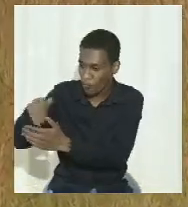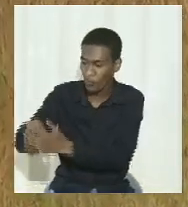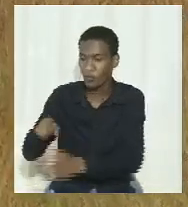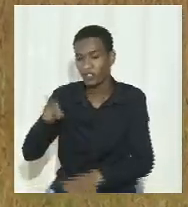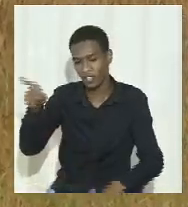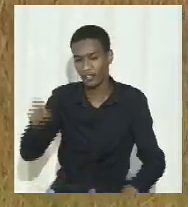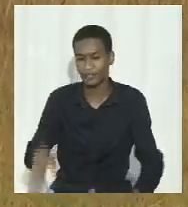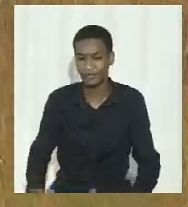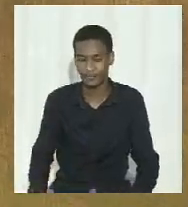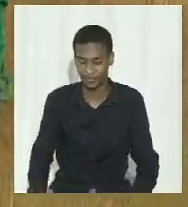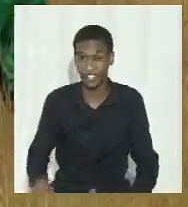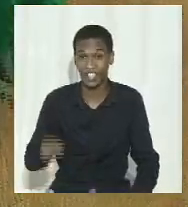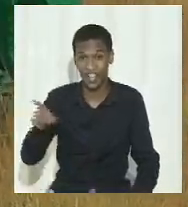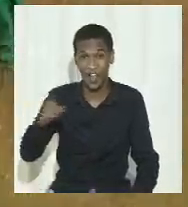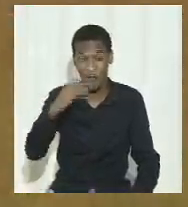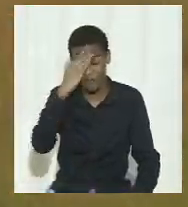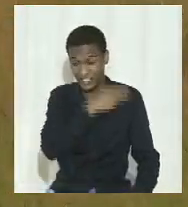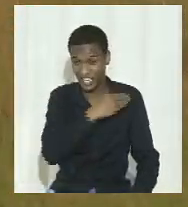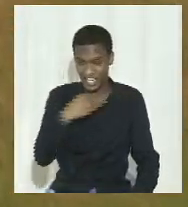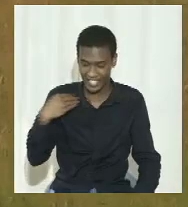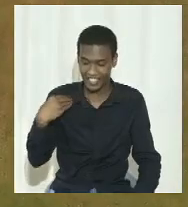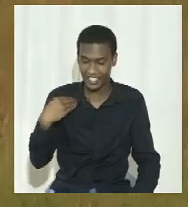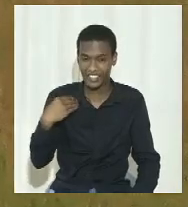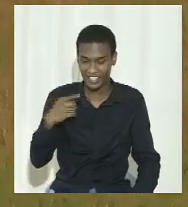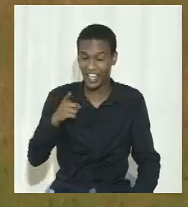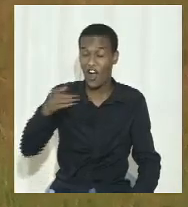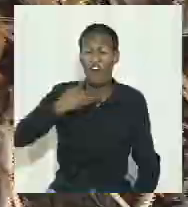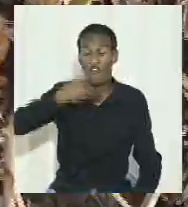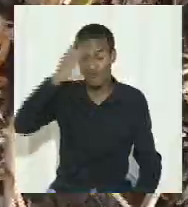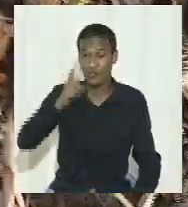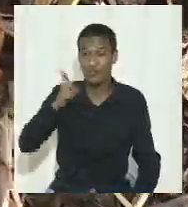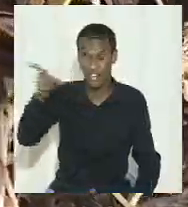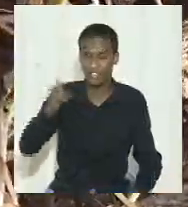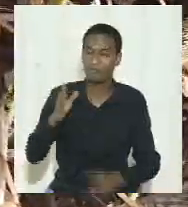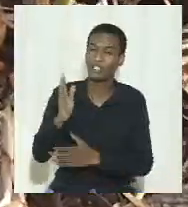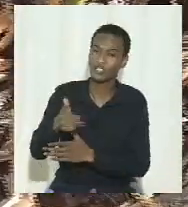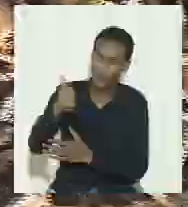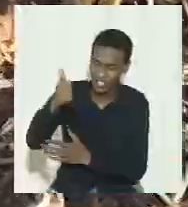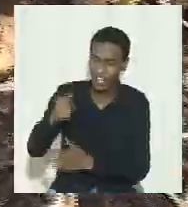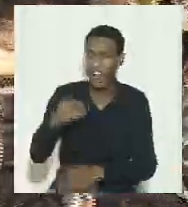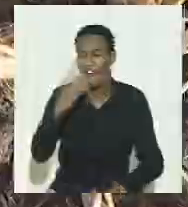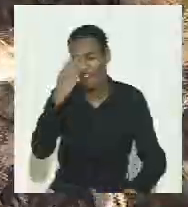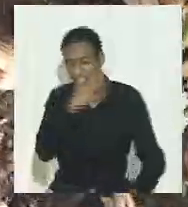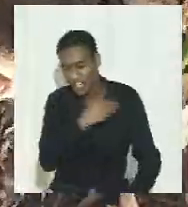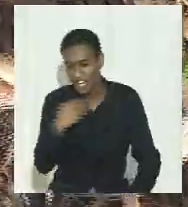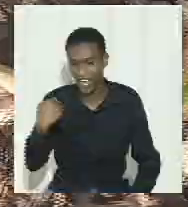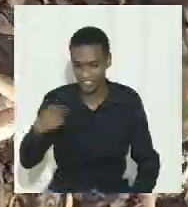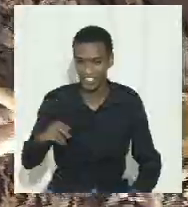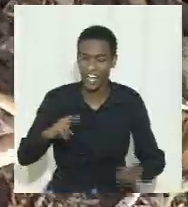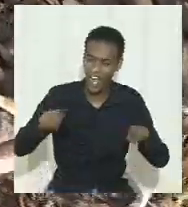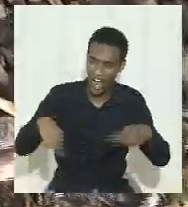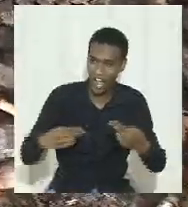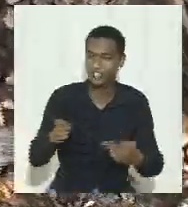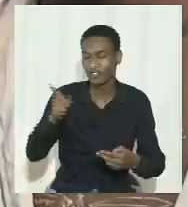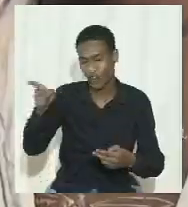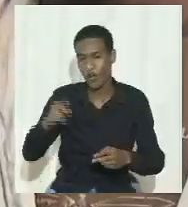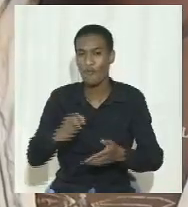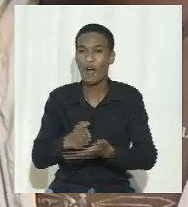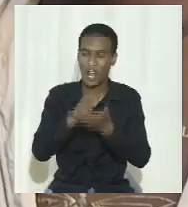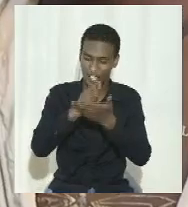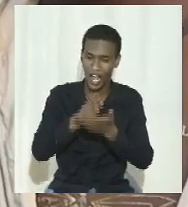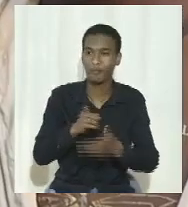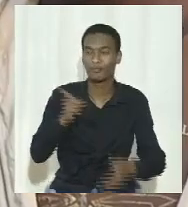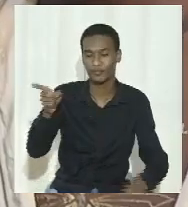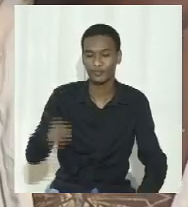Velom-pisaorana ny fitondram-panjakana ireo tantsaha eto amin'ny fokontany Ivaro Ouest satria loza mitatahoa ny famokarana ny fisiana andiam-balala toy izao.